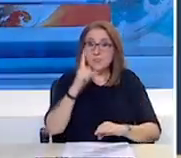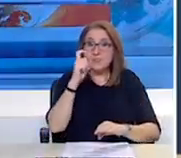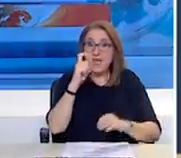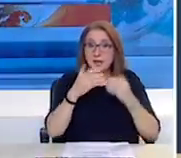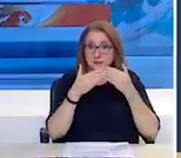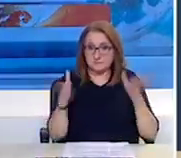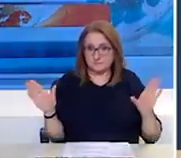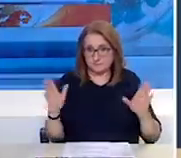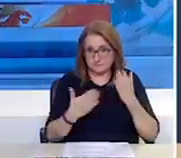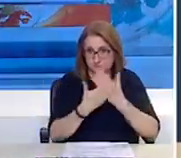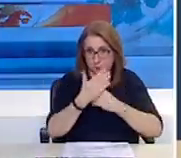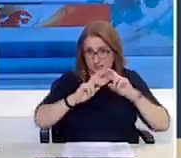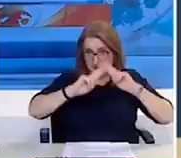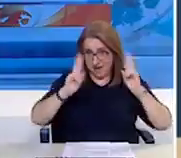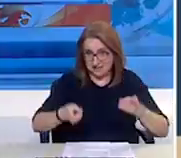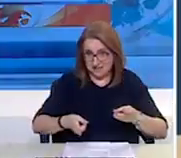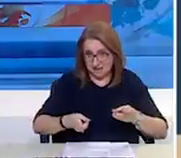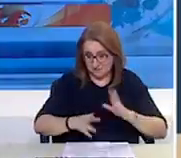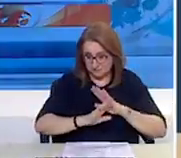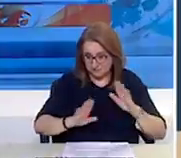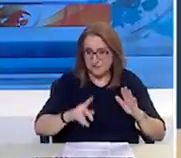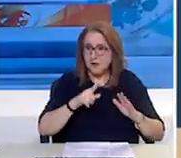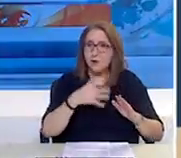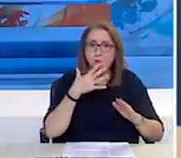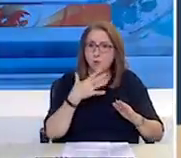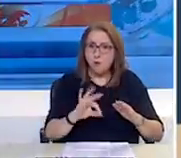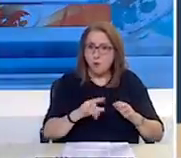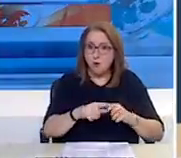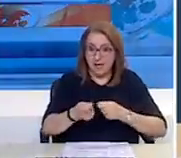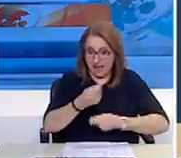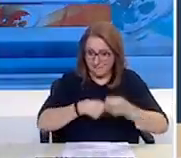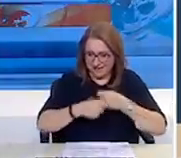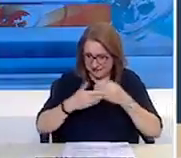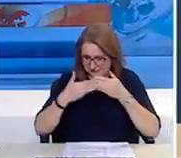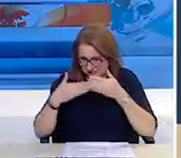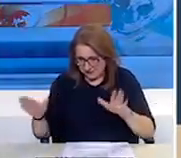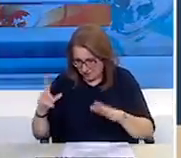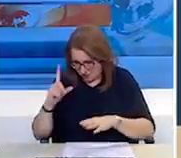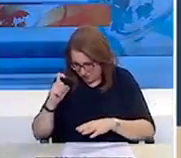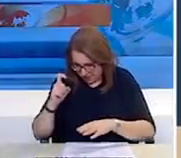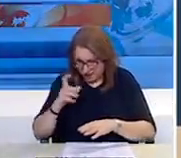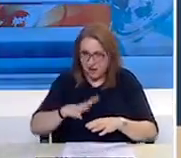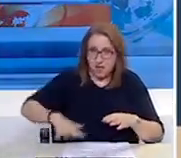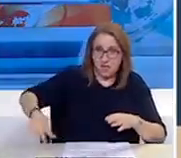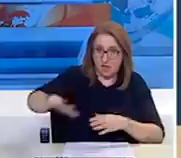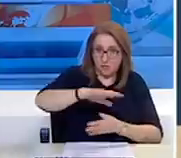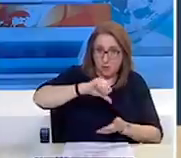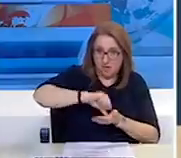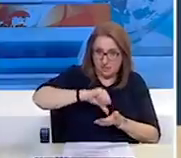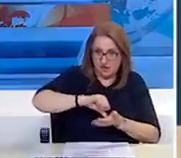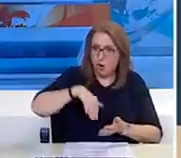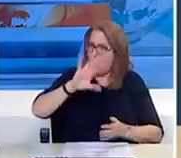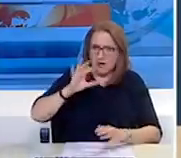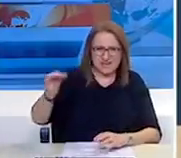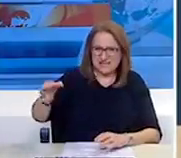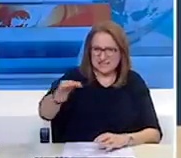π.μ. Το εν λόγω μέτρο του ωραρίου αφορά τις επιχειρήσεις που επαναλειτουργούν στην περιφέρεια Αττικής, πλην της Νήσους και